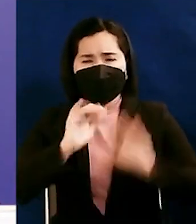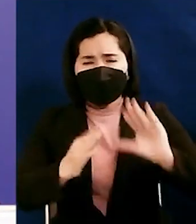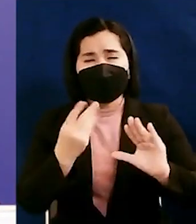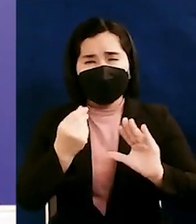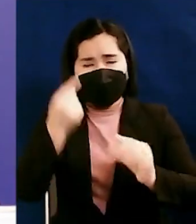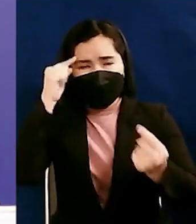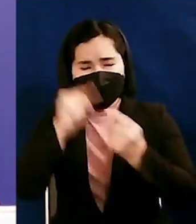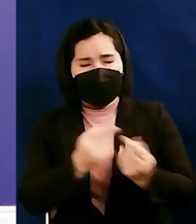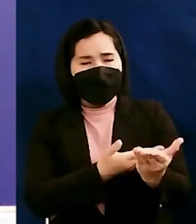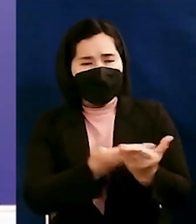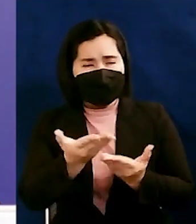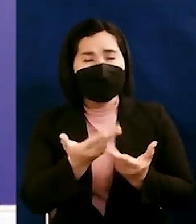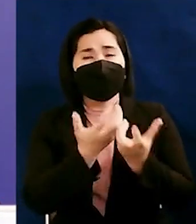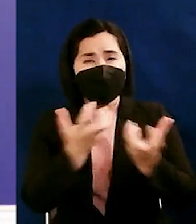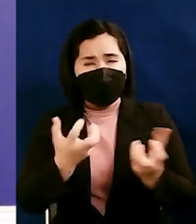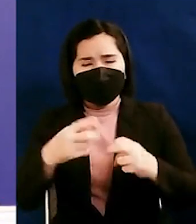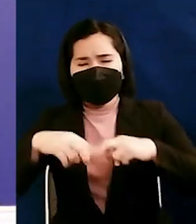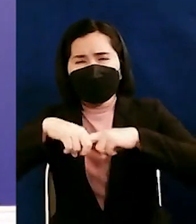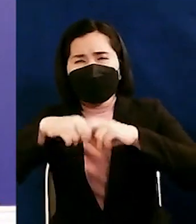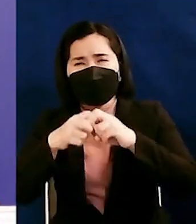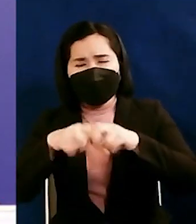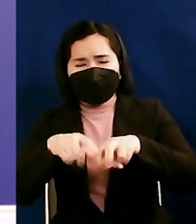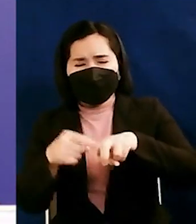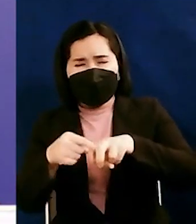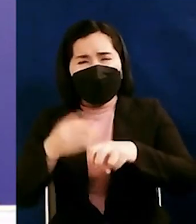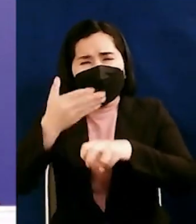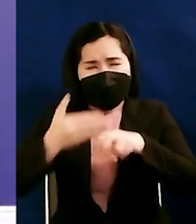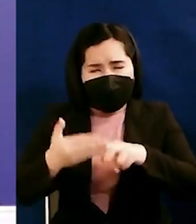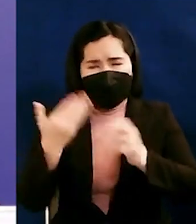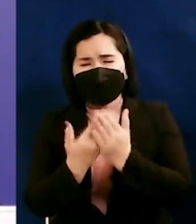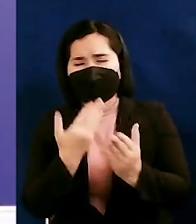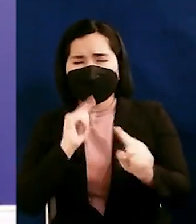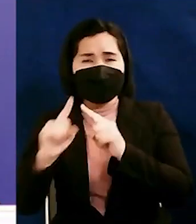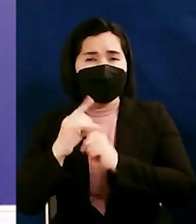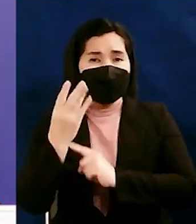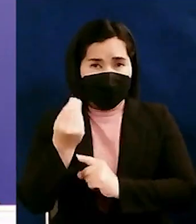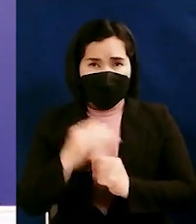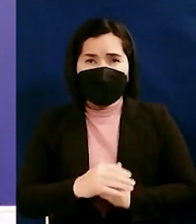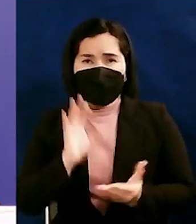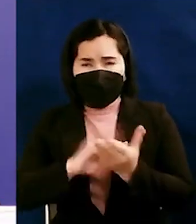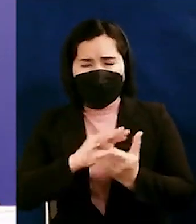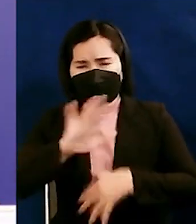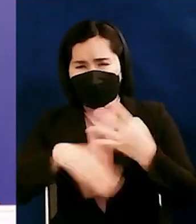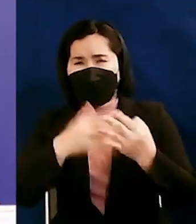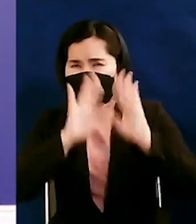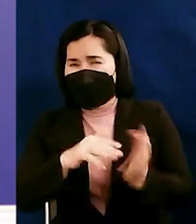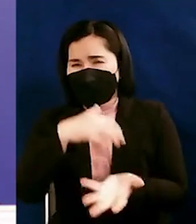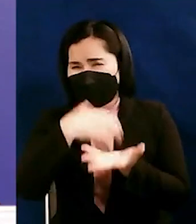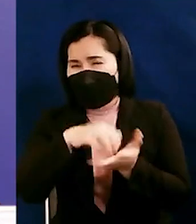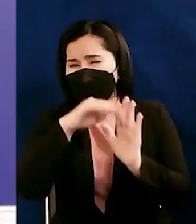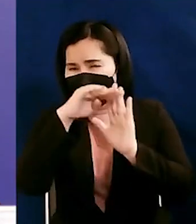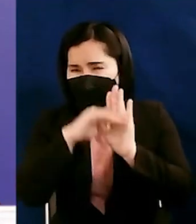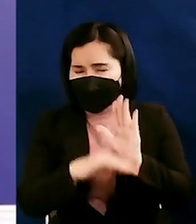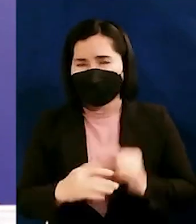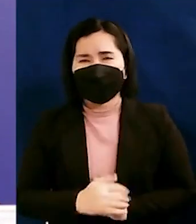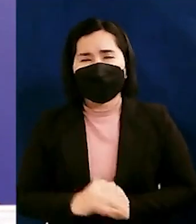การผ่าเข่าหรืออะไรเนี่ยนะครับว่าเป็นอุปกรณ์เท่าไหร่นะครับเพราะฉะนั้นยืนยันว่าฐานข้อมูลทั้งหมดตรงนี้นะครับไ